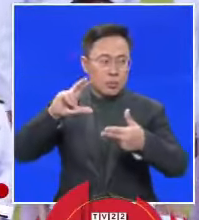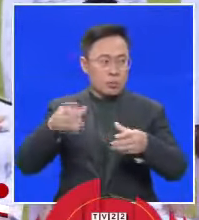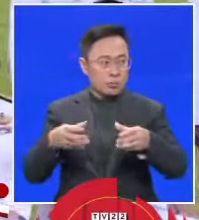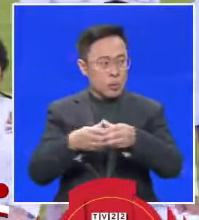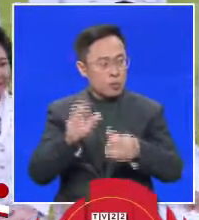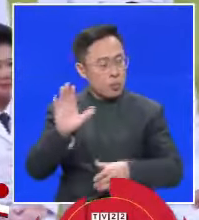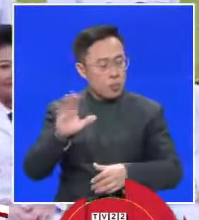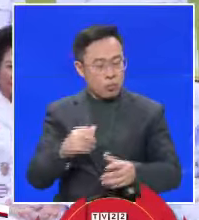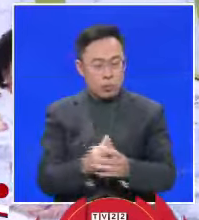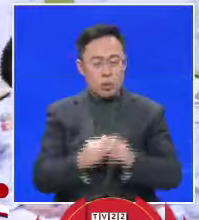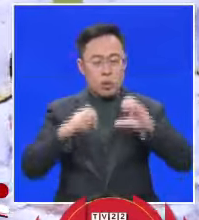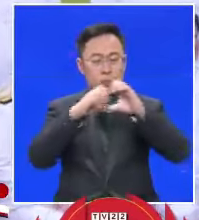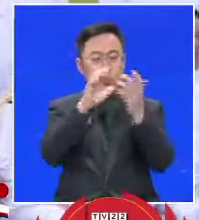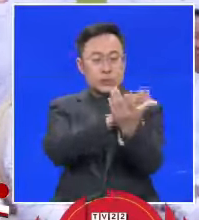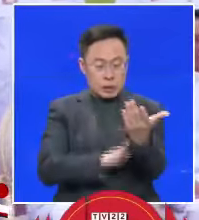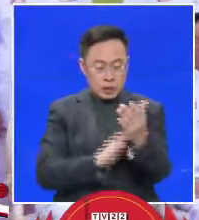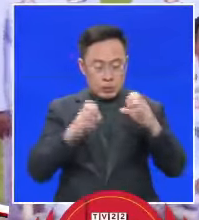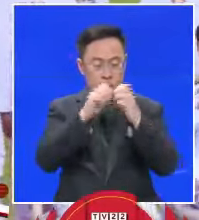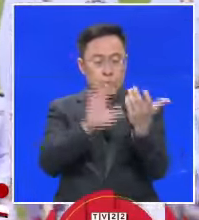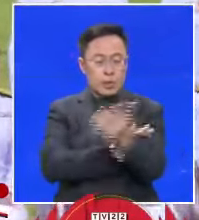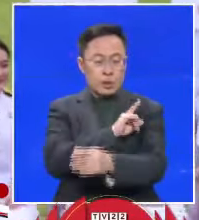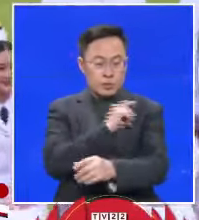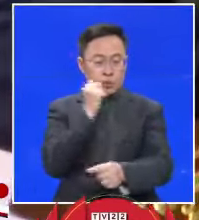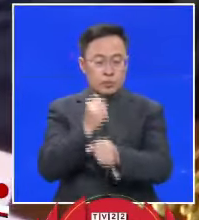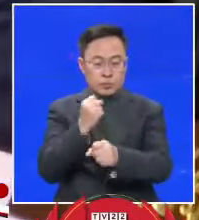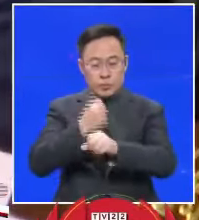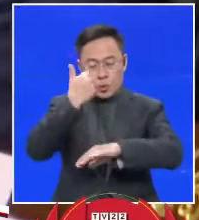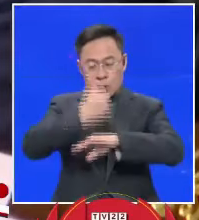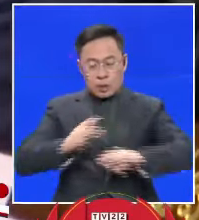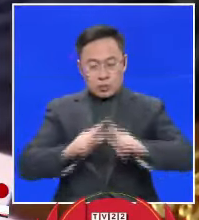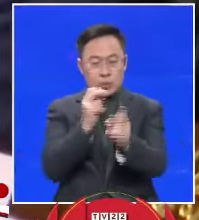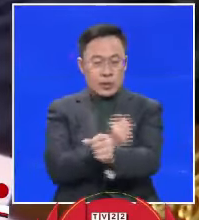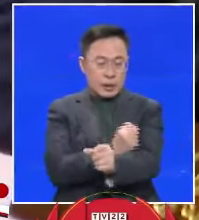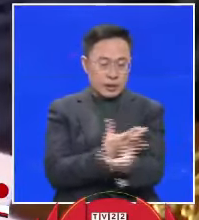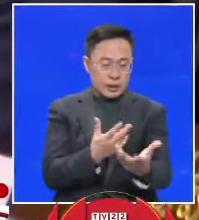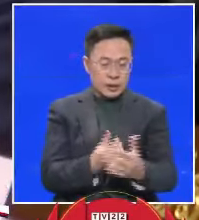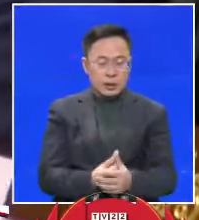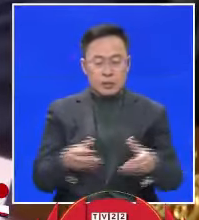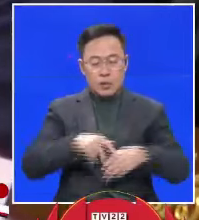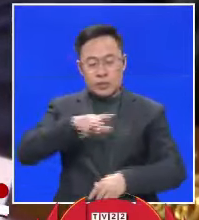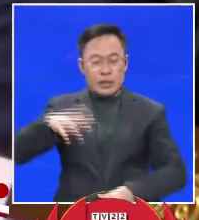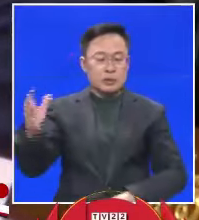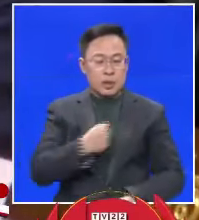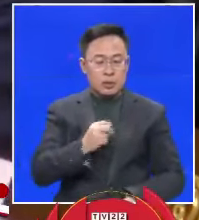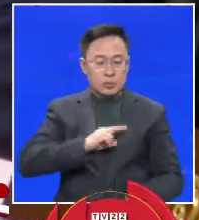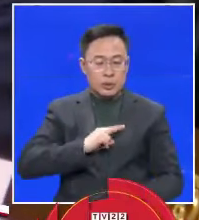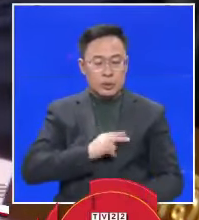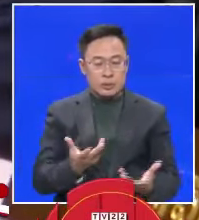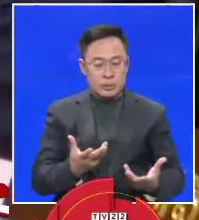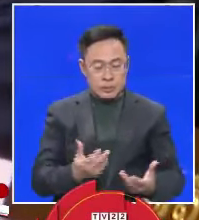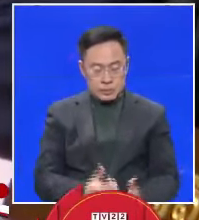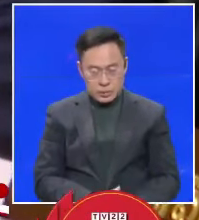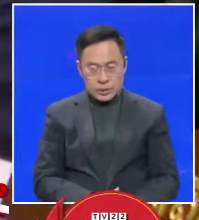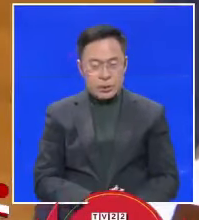ก็เป็นกระทรวงที่ภูมิใจไทยอยู่ทำหน้าที่อยู่นะคะแล้วก็คุณเศรษฐาก็ยังคงจะต้องแบบเดินหน้